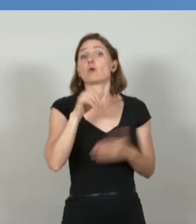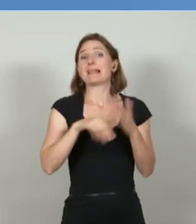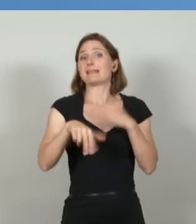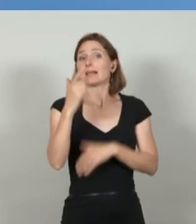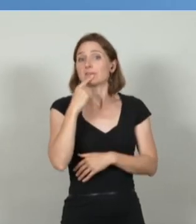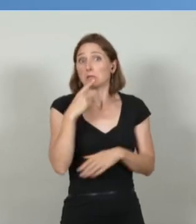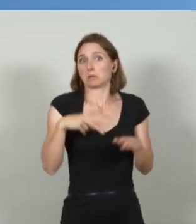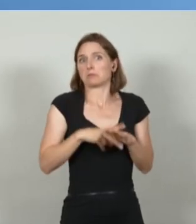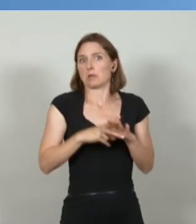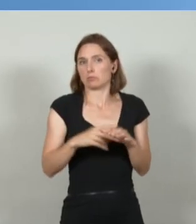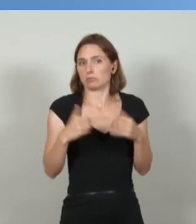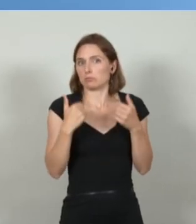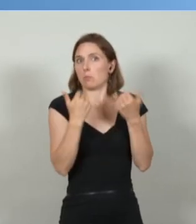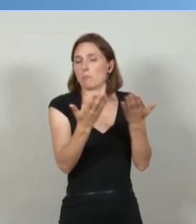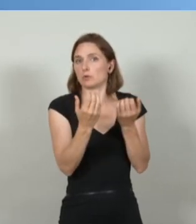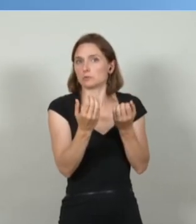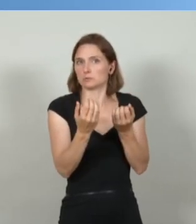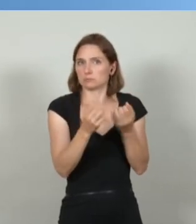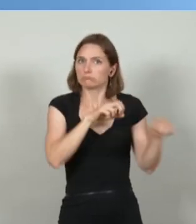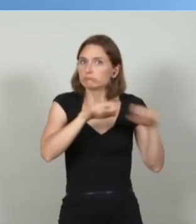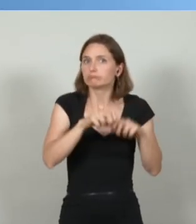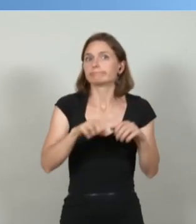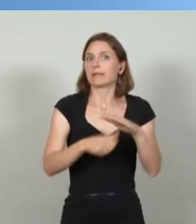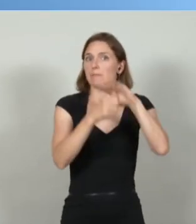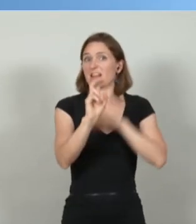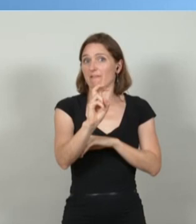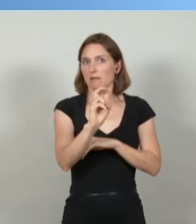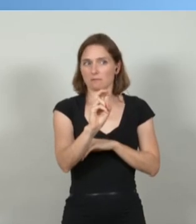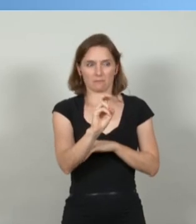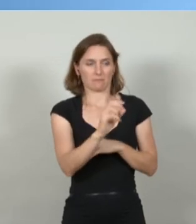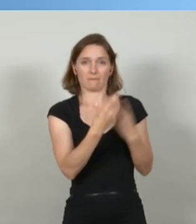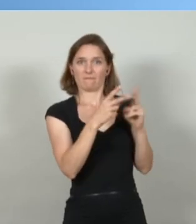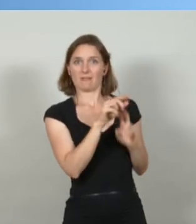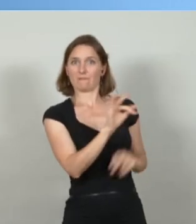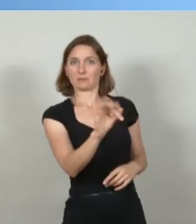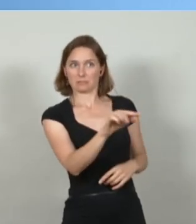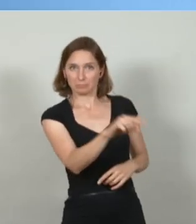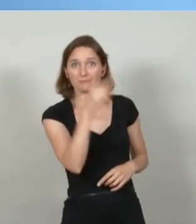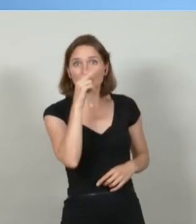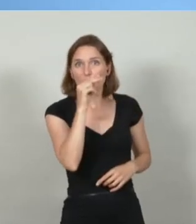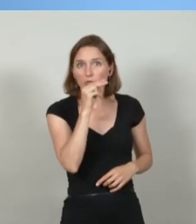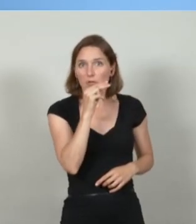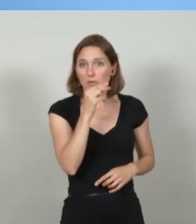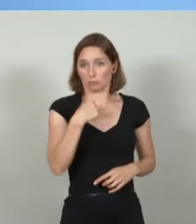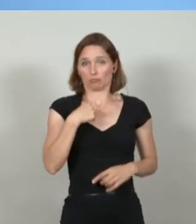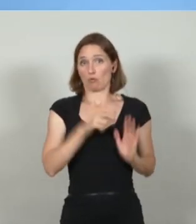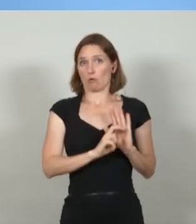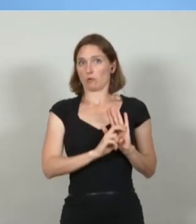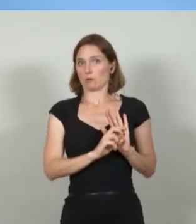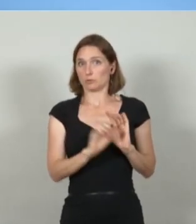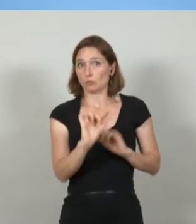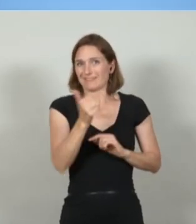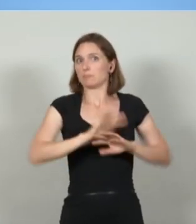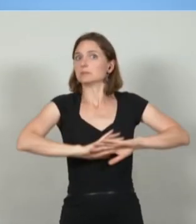il me semble que ce titre a apporté une gouvernance à plusieurs niveaux de collectivités locales et quand on parle de politique